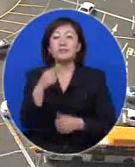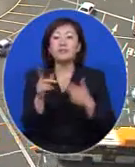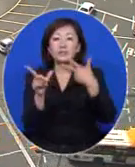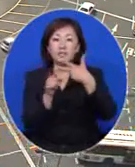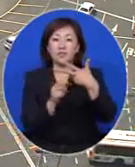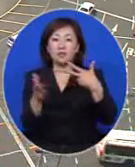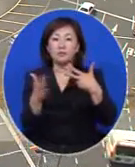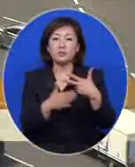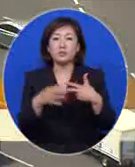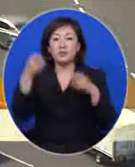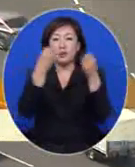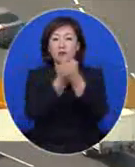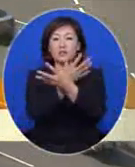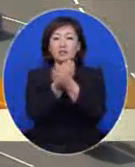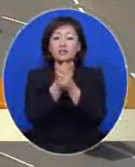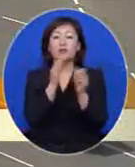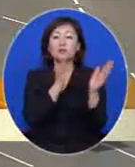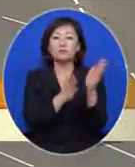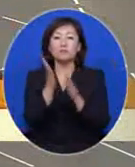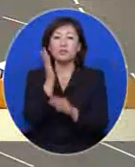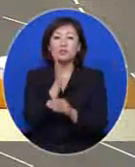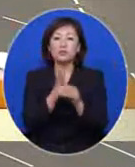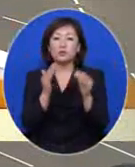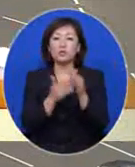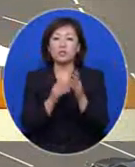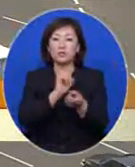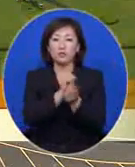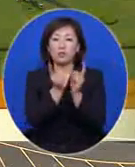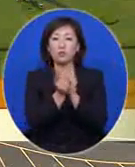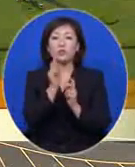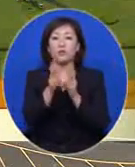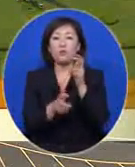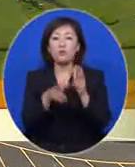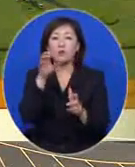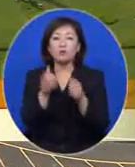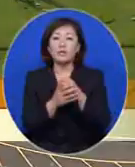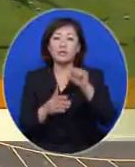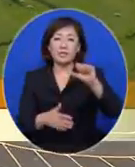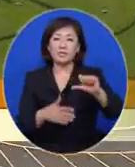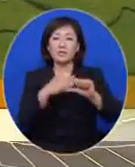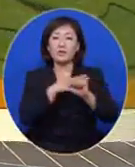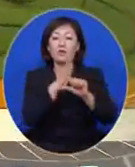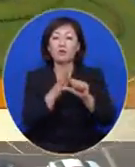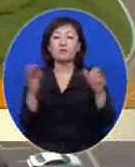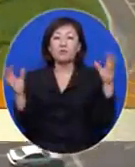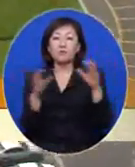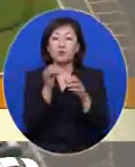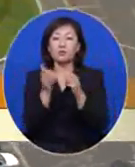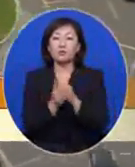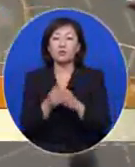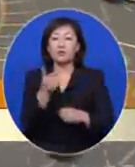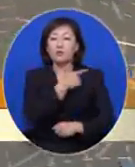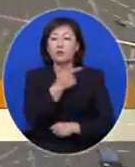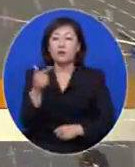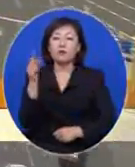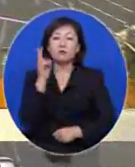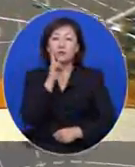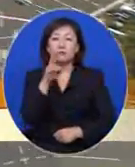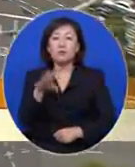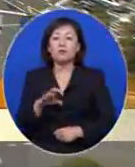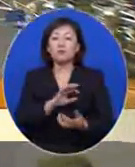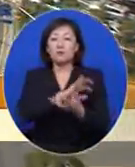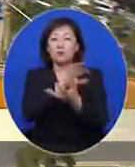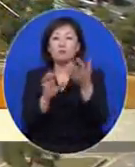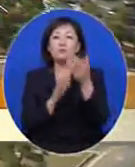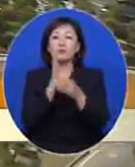7월부터 신호체계가 도입된 공업탑 로터리입니다. 5개 간선도로가 모이는 이곳은 교통지옥으로 악명이 높았지만